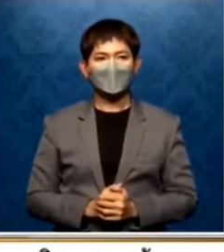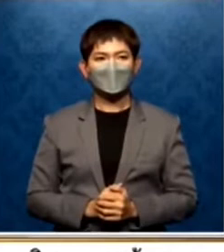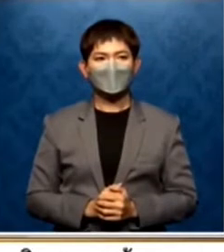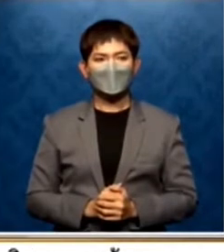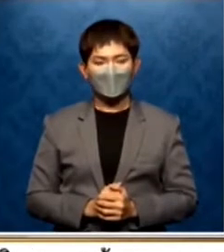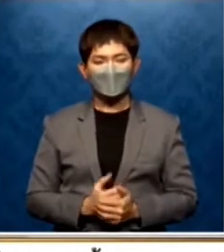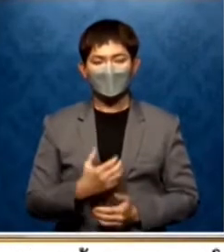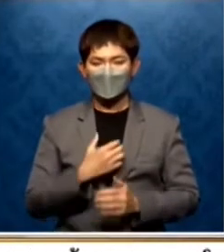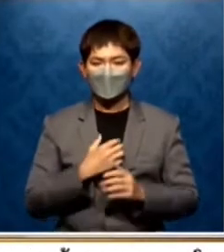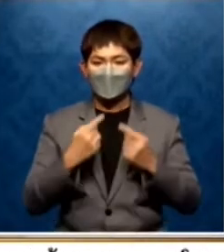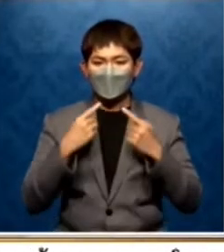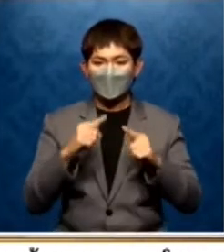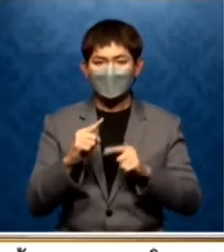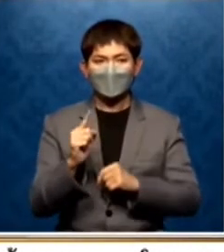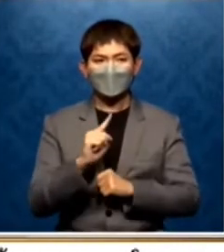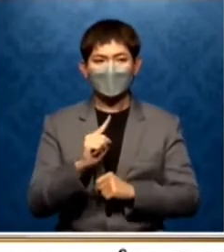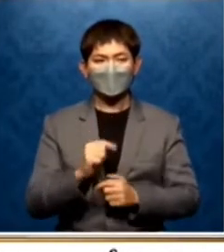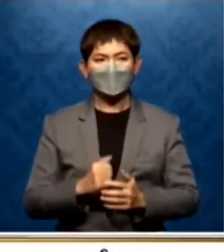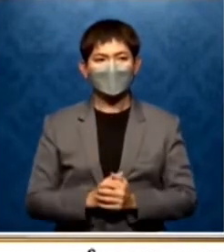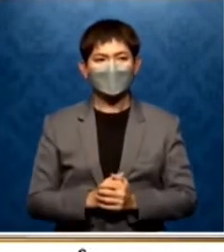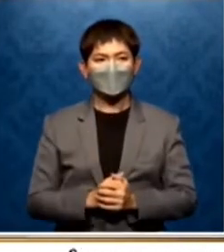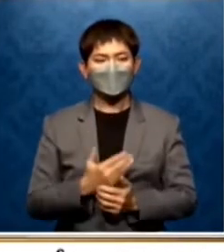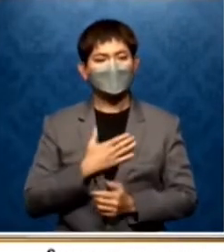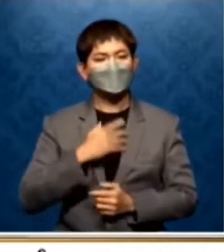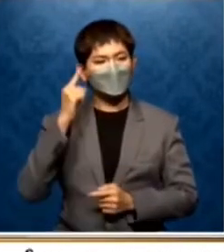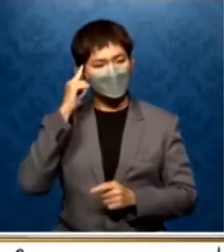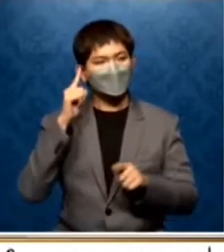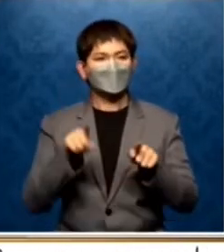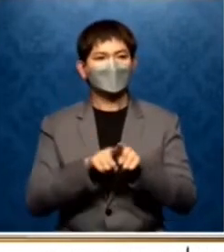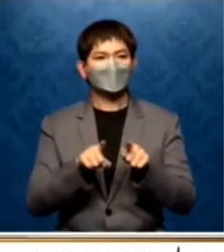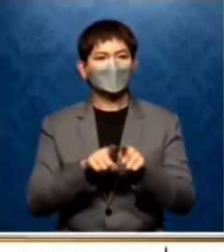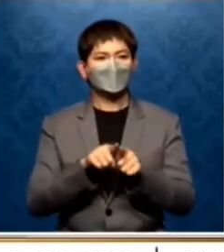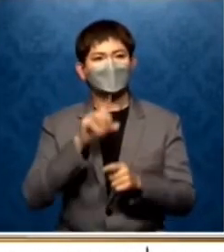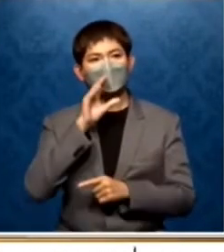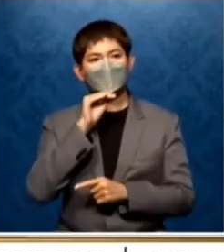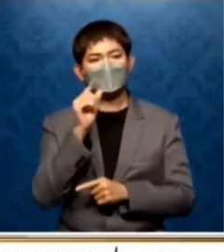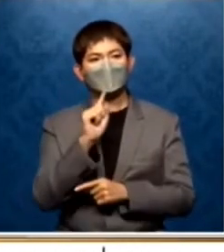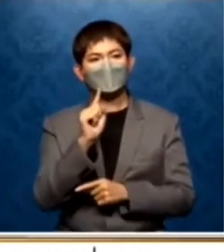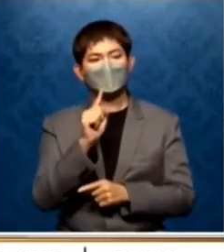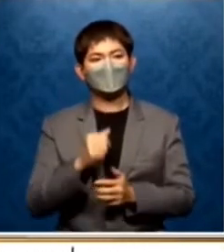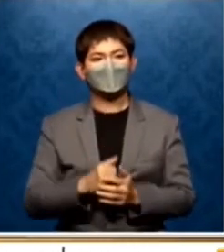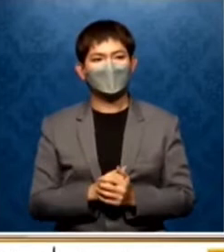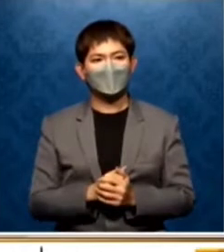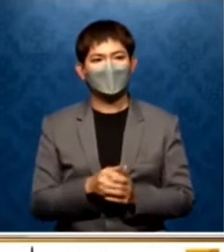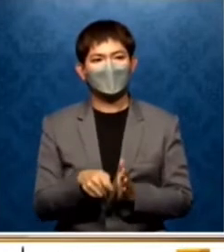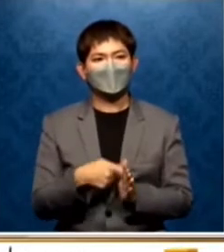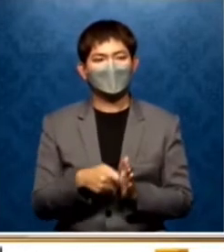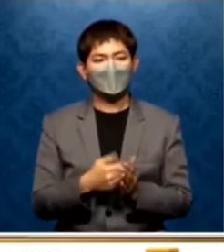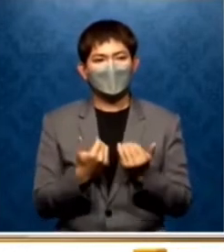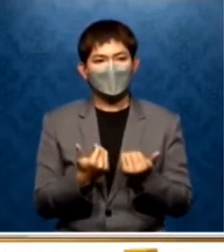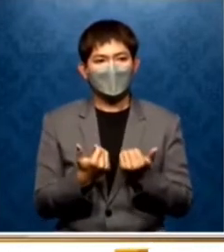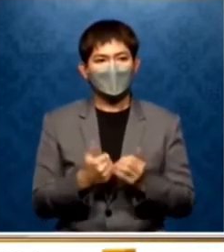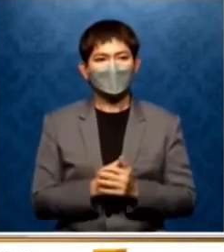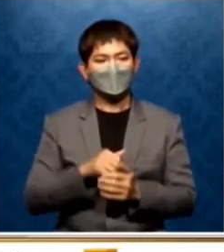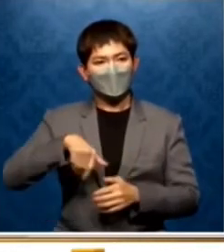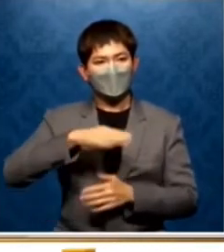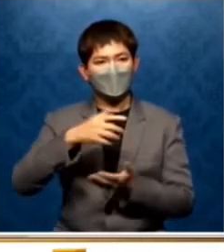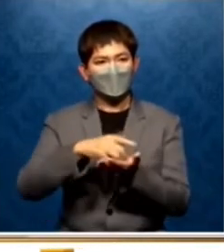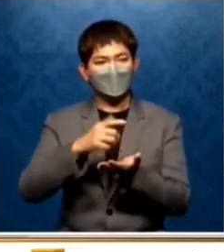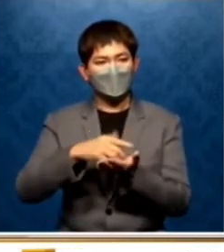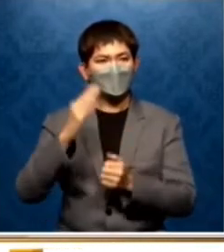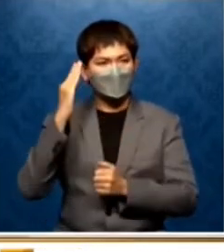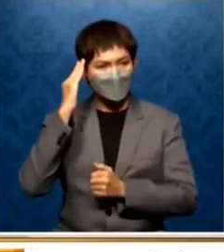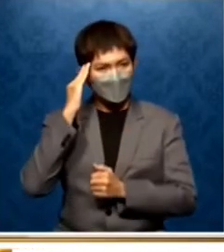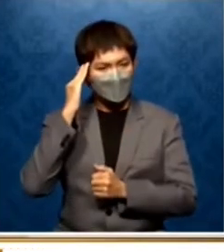อบคุณวิรัตว่าผมเห็นด้วยที่คุณวิรัตพูดเพราะว่าเรามีเรื่องเพื่อทราบทำนอง